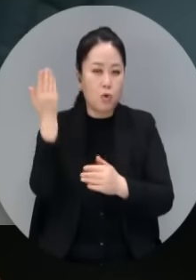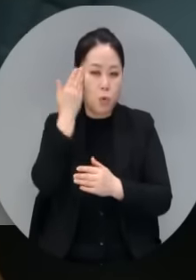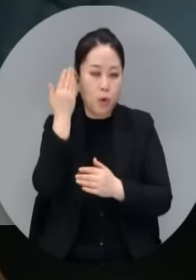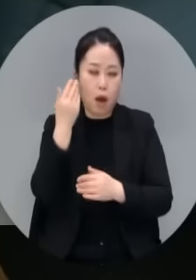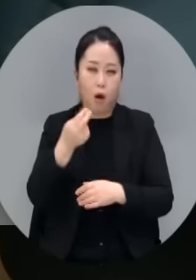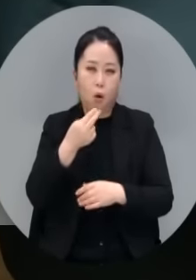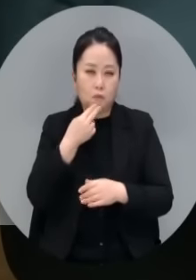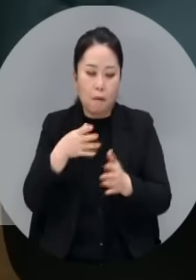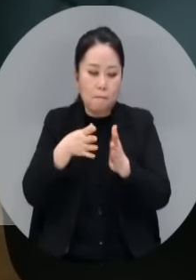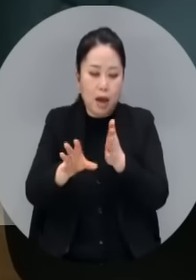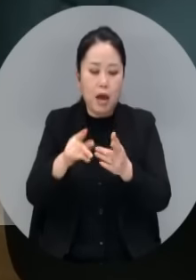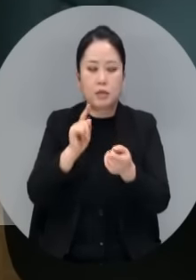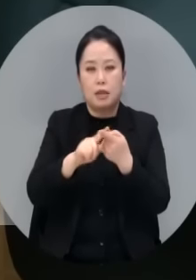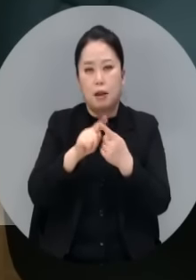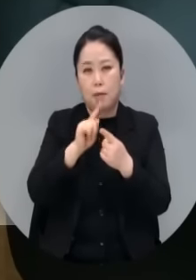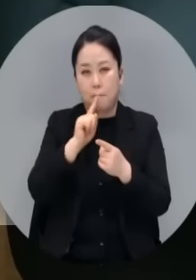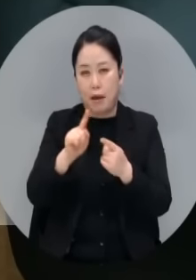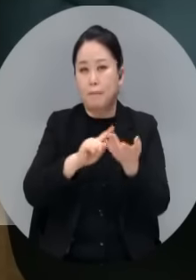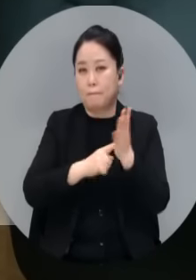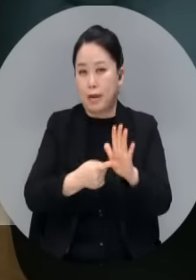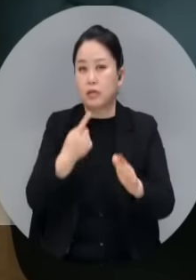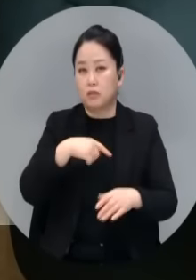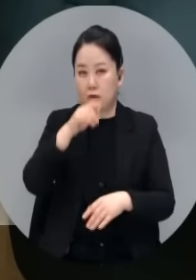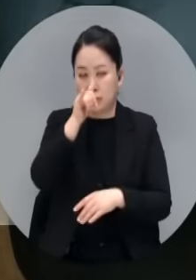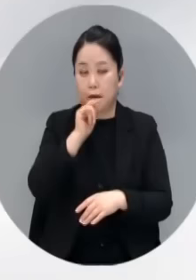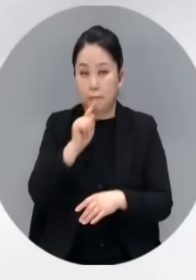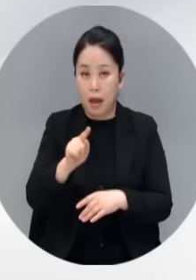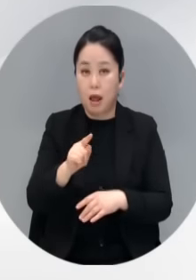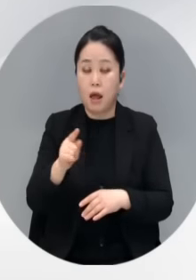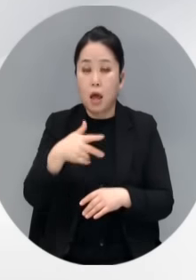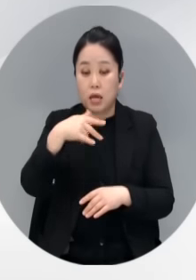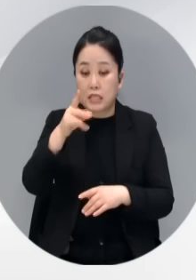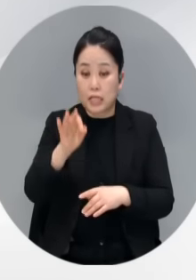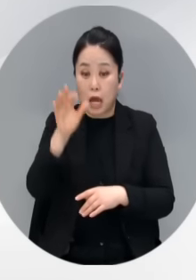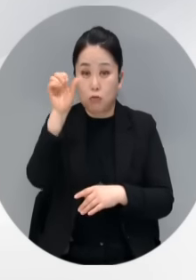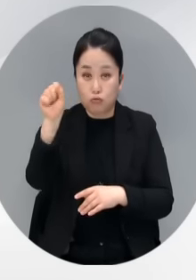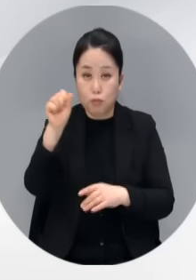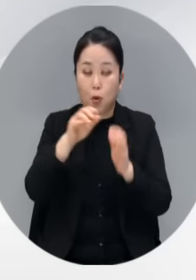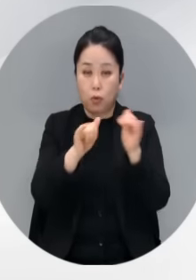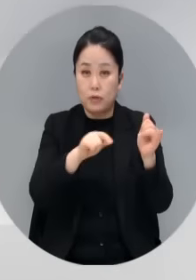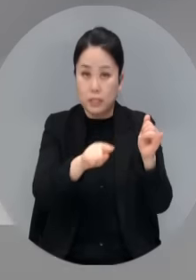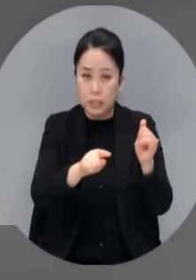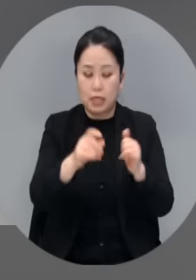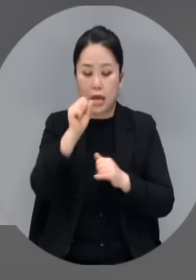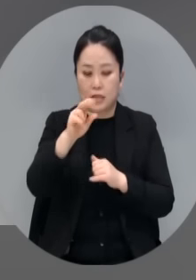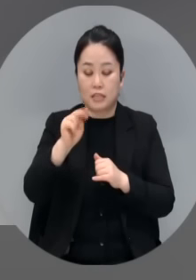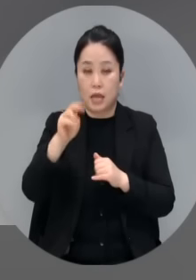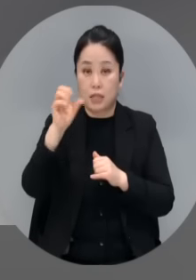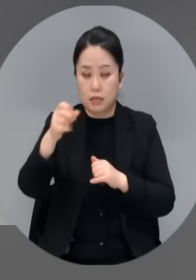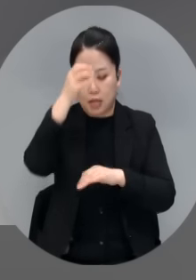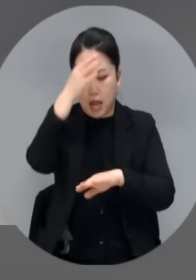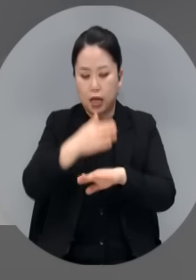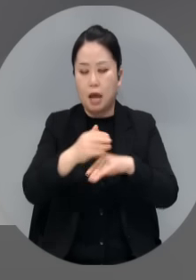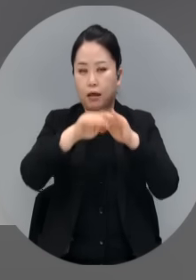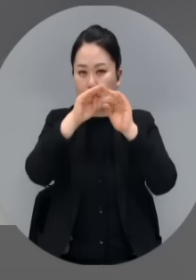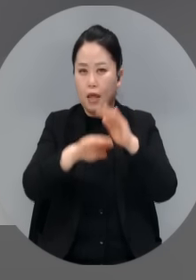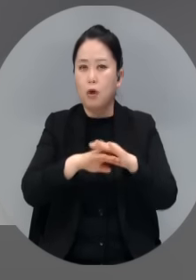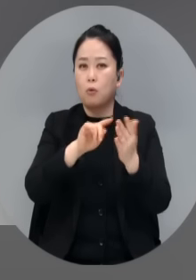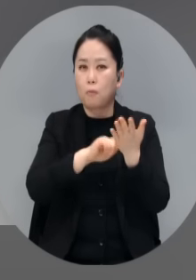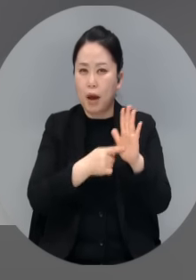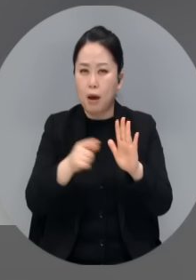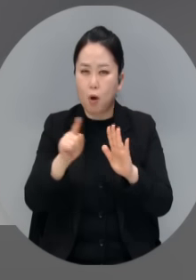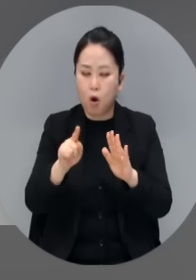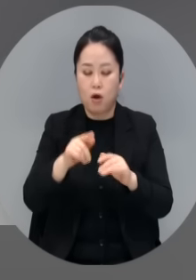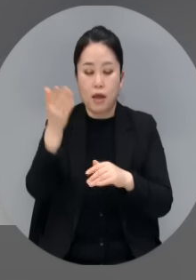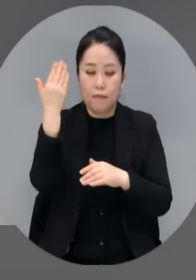밝혔습니다. 이에 대해 장 후보는 SNS에 사과문을 올리고 과거 SNS 글 중 부적절하고